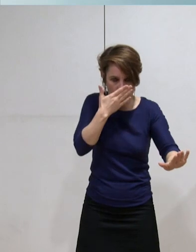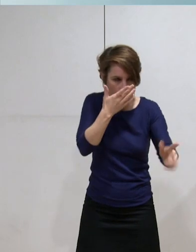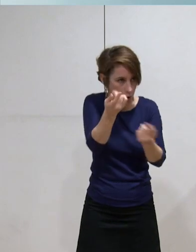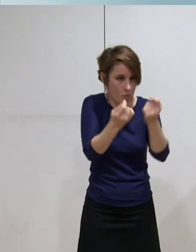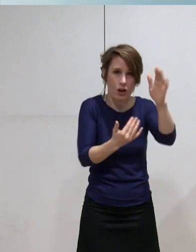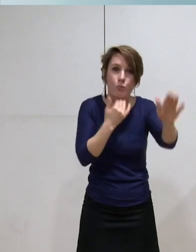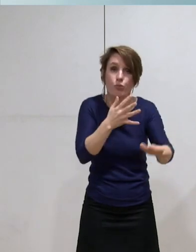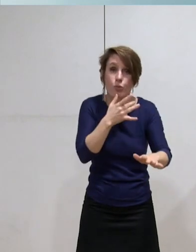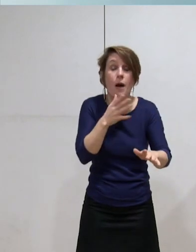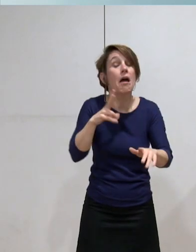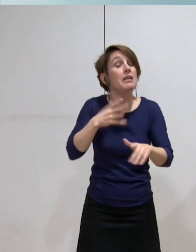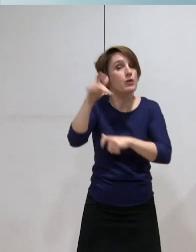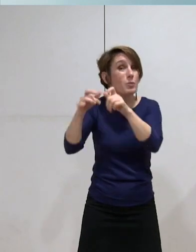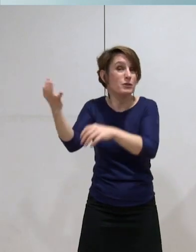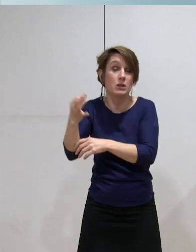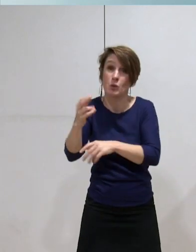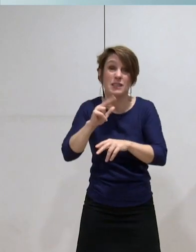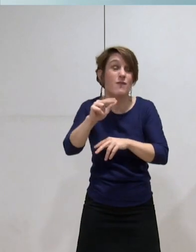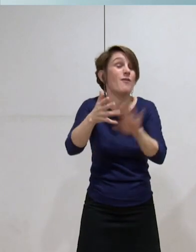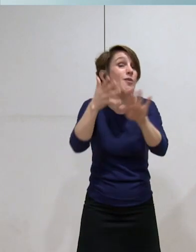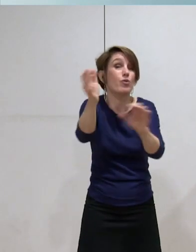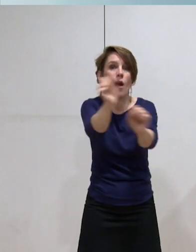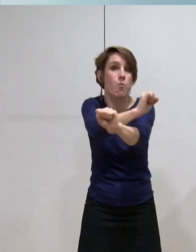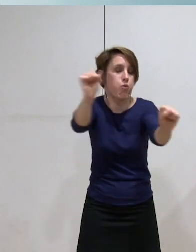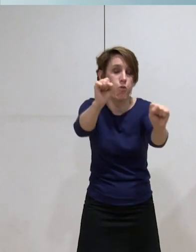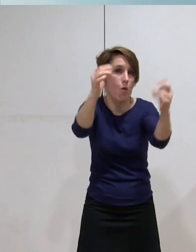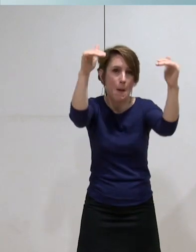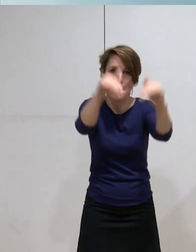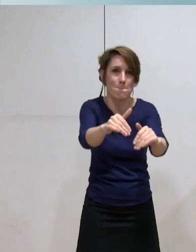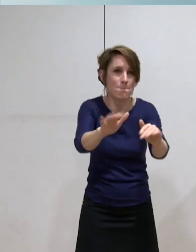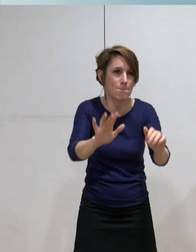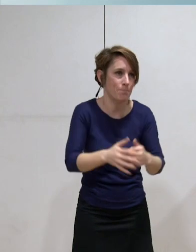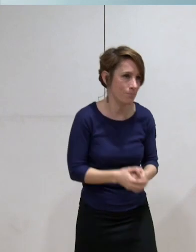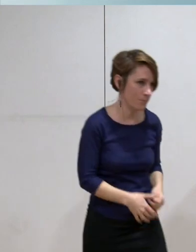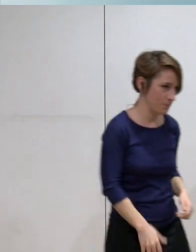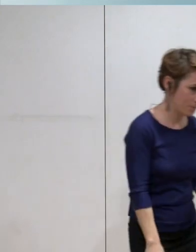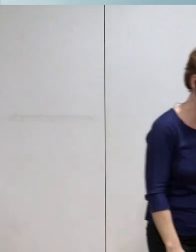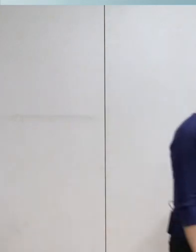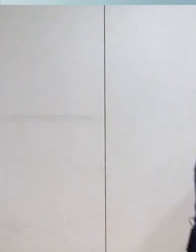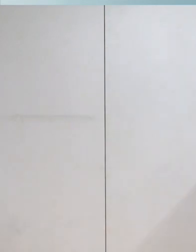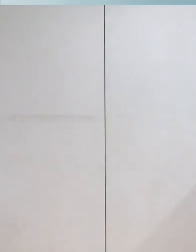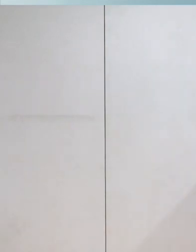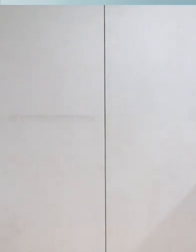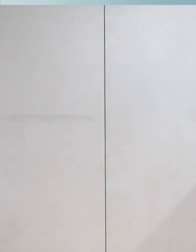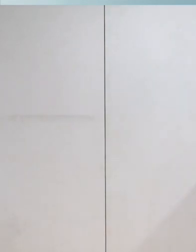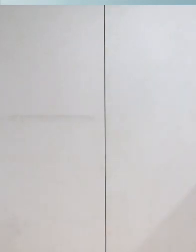une bombe à retardement bref ce document est peu transparent j'aurais été prêt à comprendre